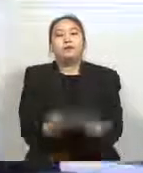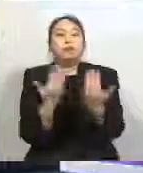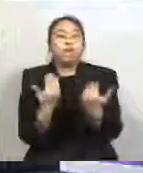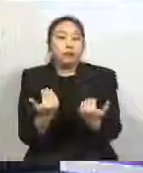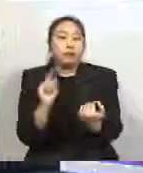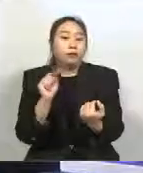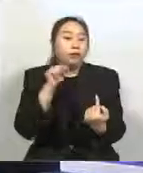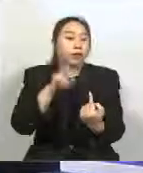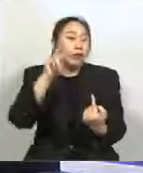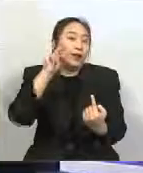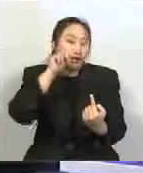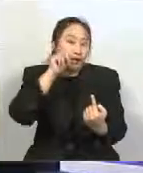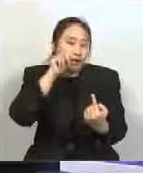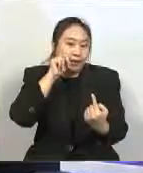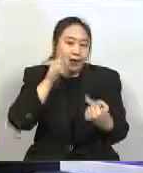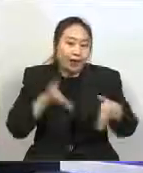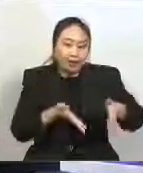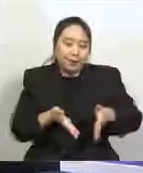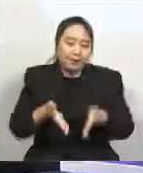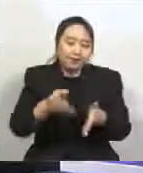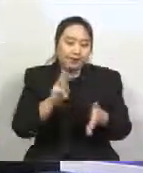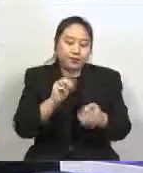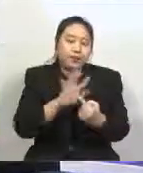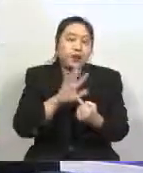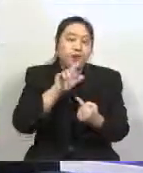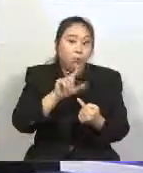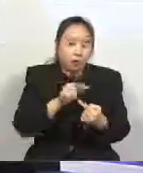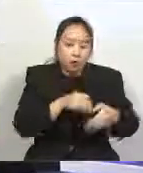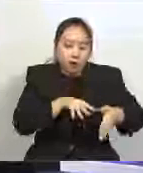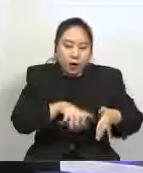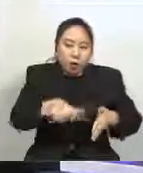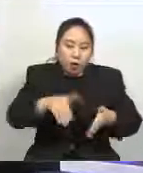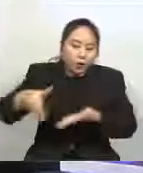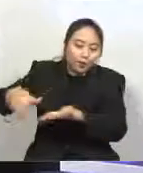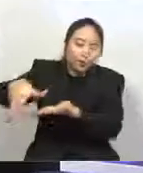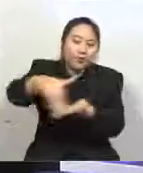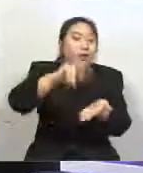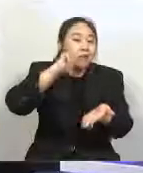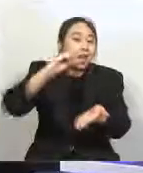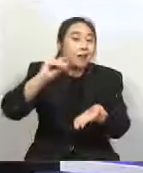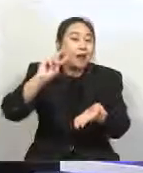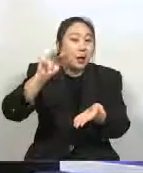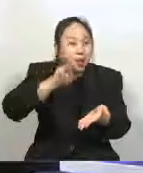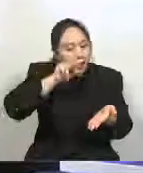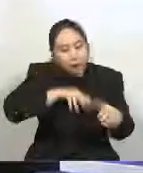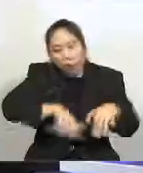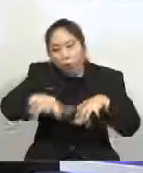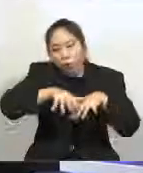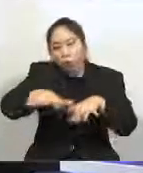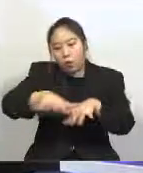ขณะที่เรื่องของการระบายน้ำในแม่น้ำมูลลงสู่แม่น้ำโขงตอนนี้ยังคงทำได้ดีนะคะระดับน้ำก็ลดลงอย่างต่อเนื่